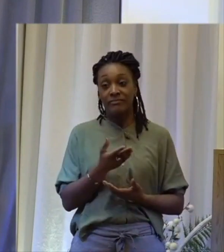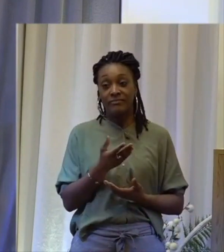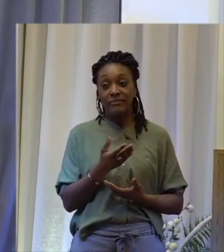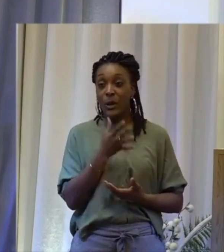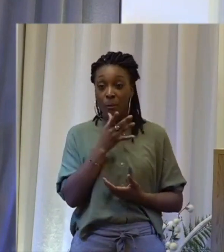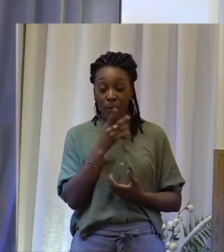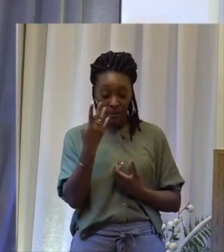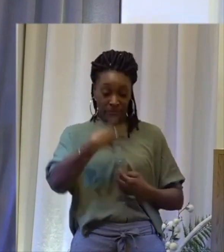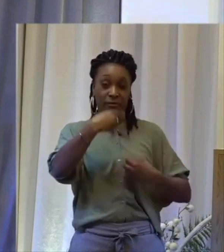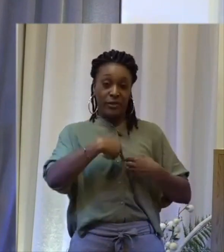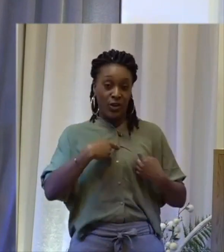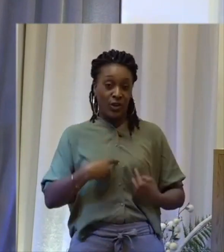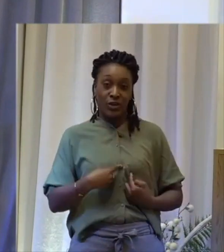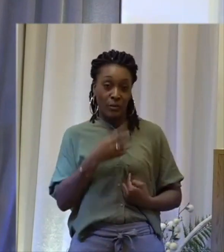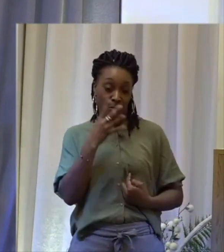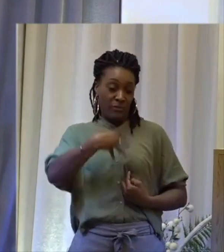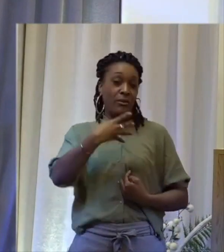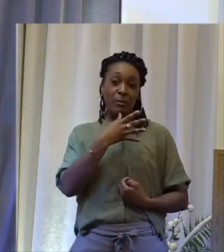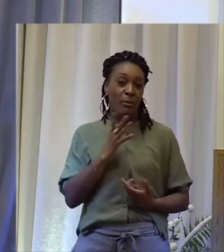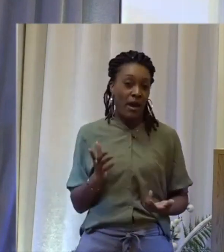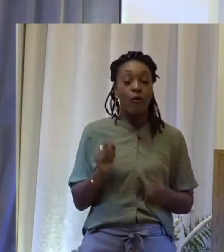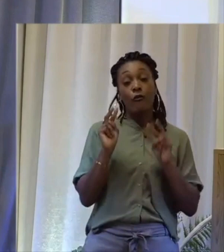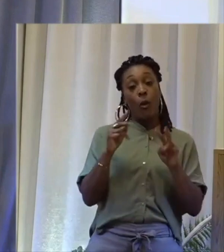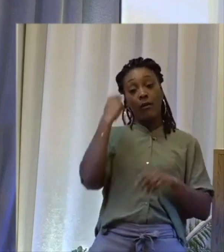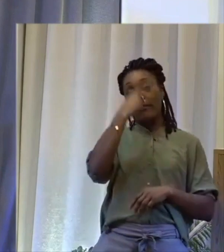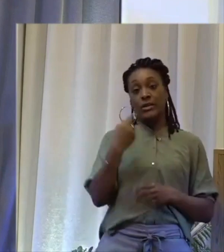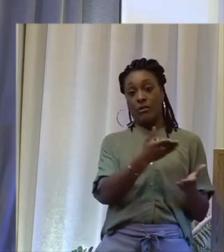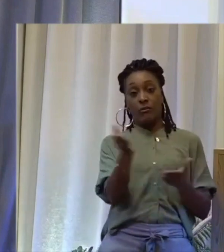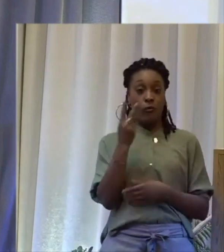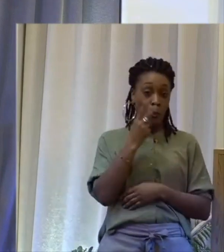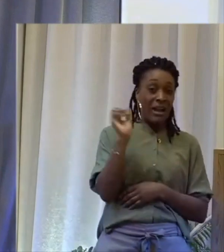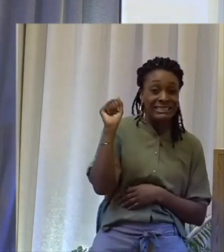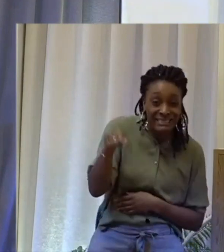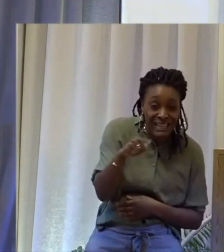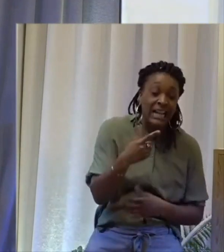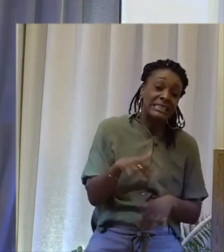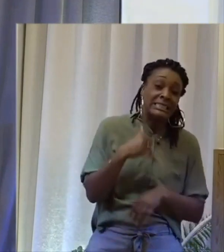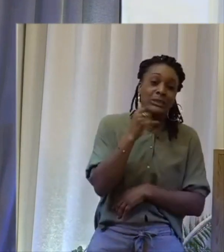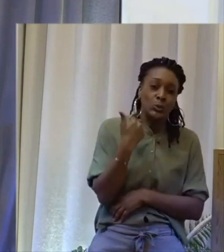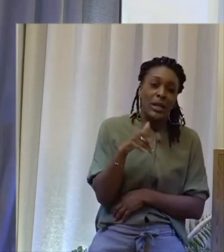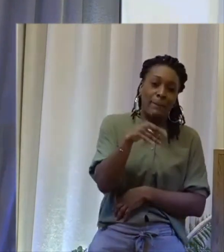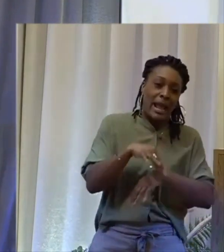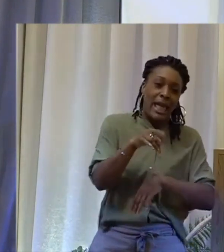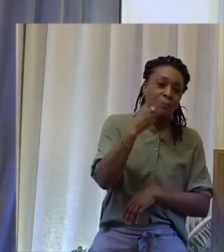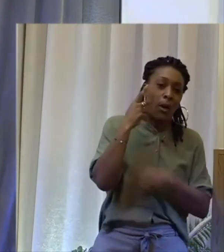qui se passe dans le cœur de quelqu'un. On peut voir extérieurement quelqu'un qui est affligé, quelqu'un qui est